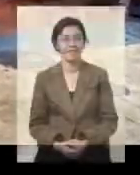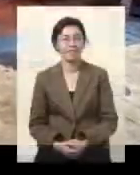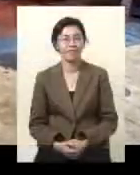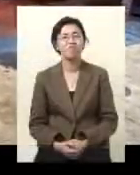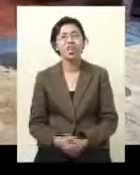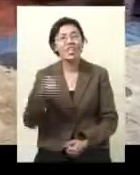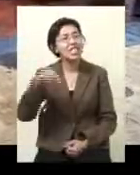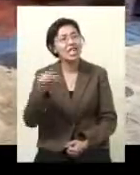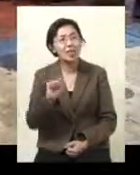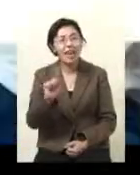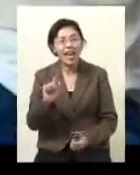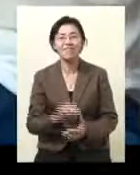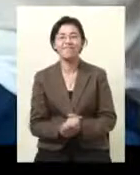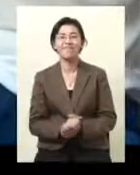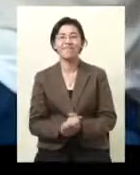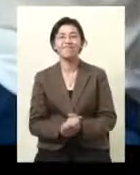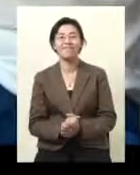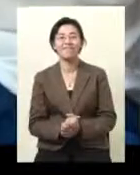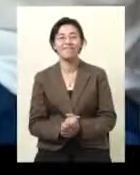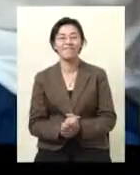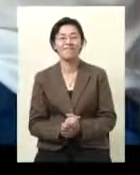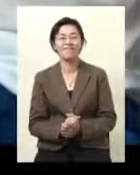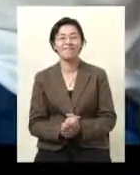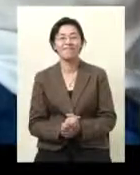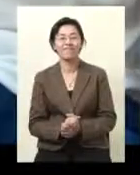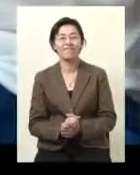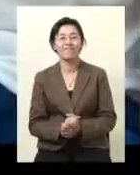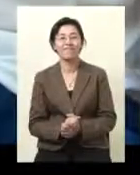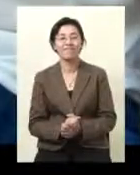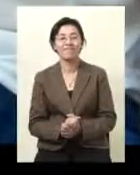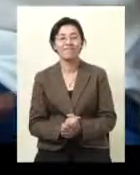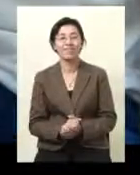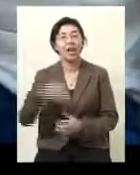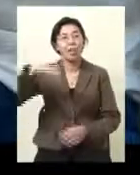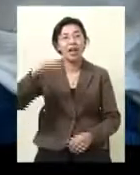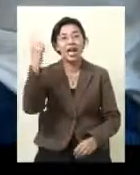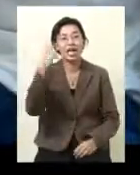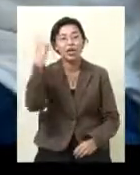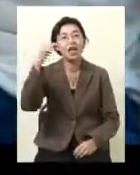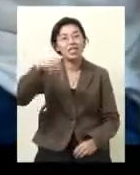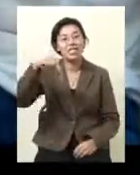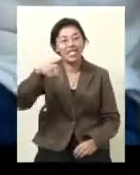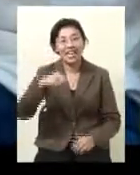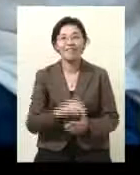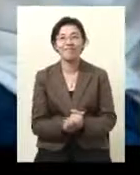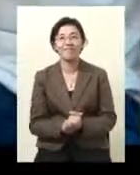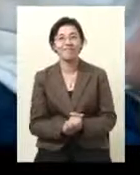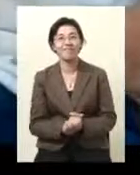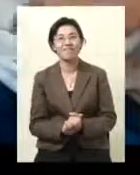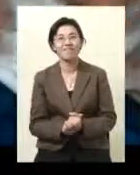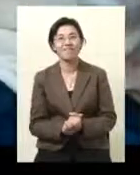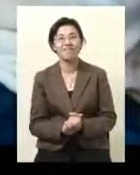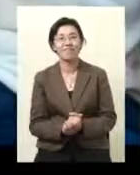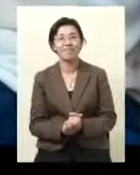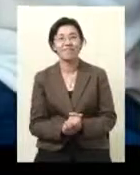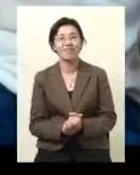ก็ที่นี่เป็นยังไงครับเวเนเซีย ก็จริงๆแล้วแหล่งท่องเที่ยวอันนี้เป็นลักษณะแบบ